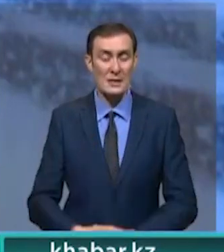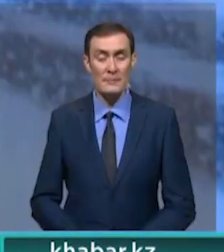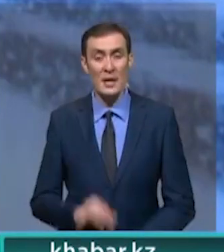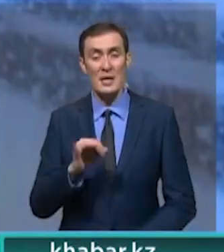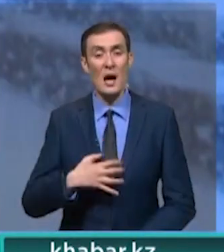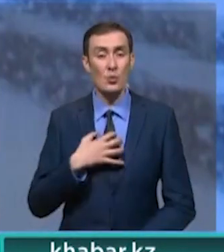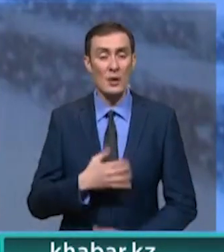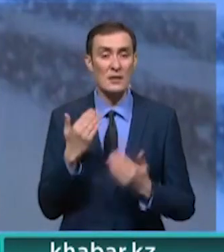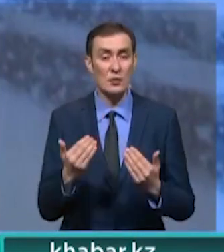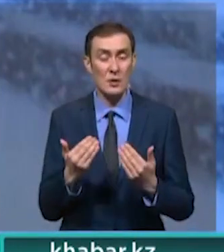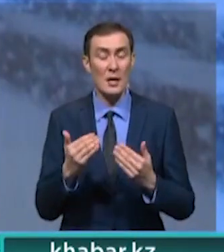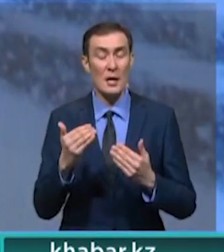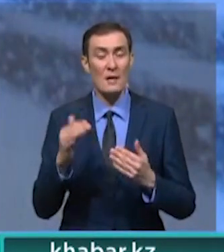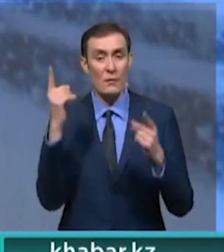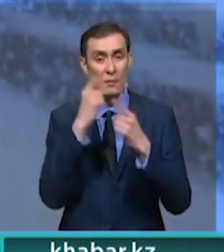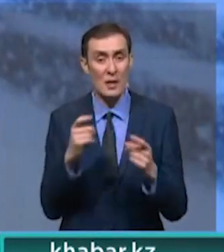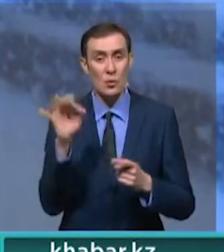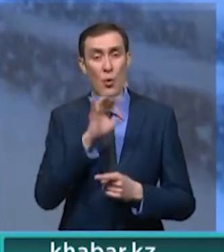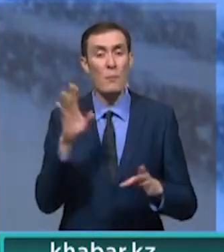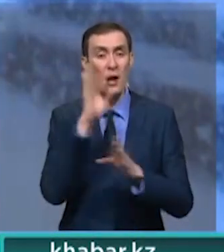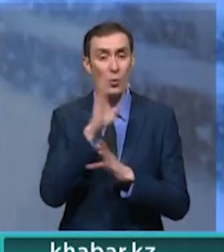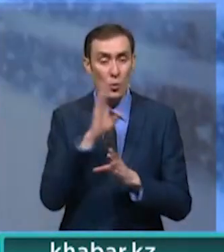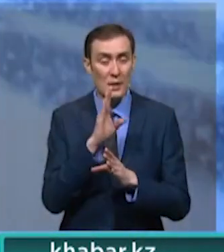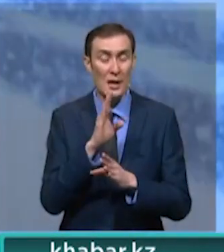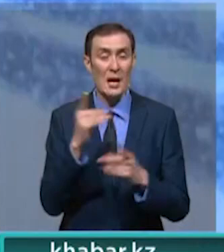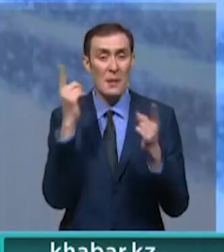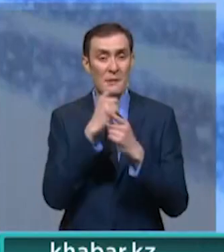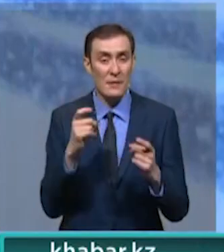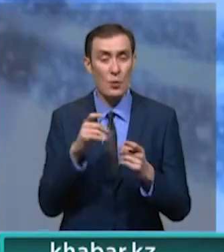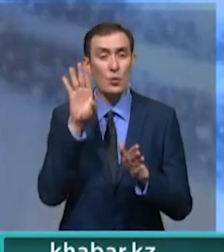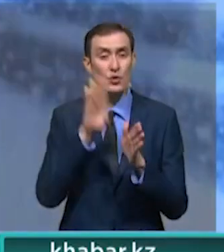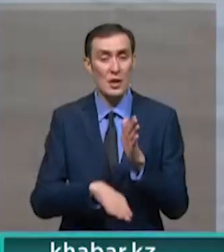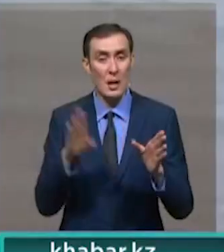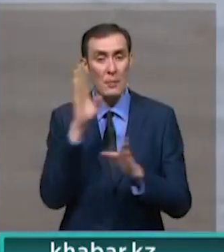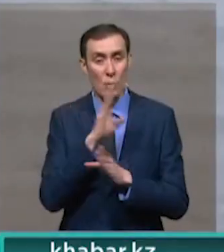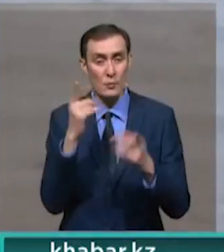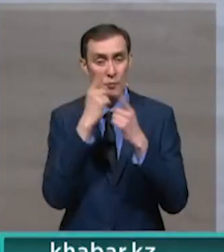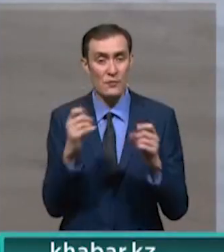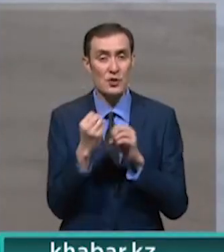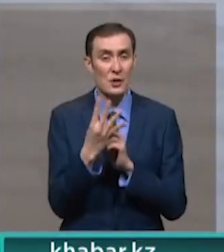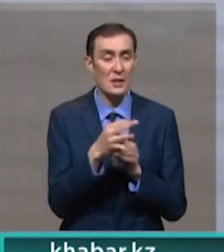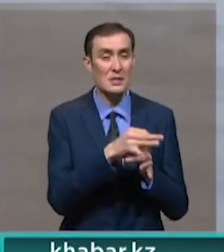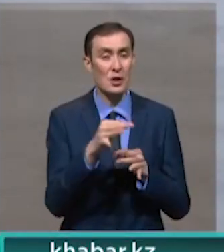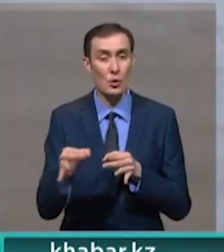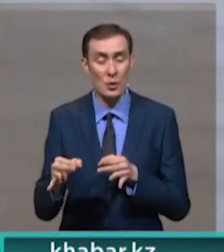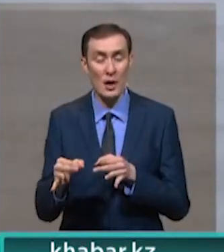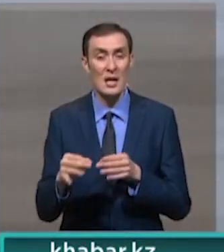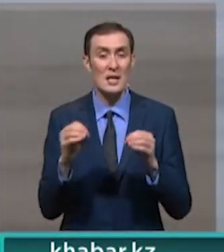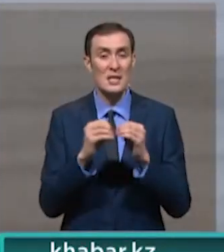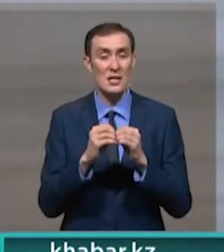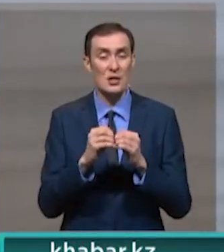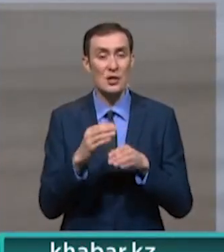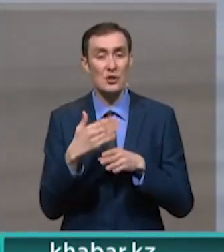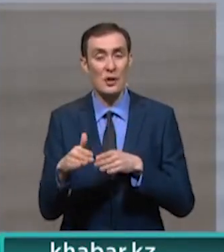И актуальная на эту минуту информация о непогоде в стране. Метеорологи объявили штормовое предупреждение в 14 регионах. 10